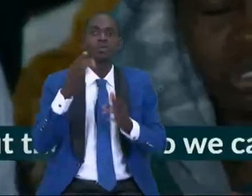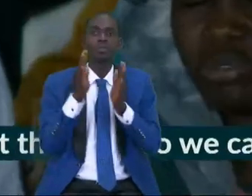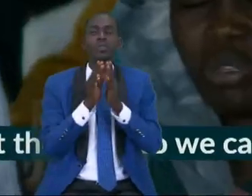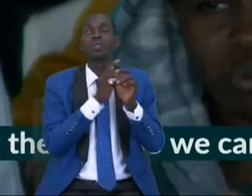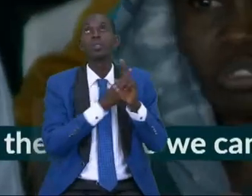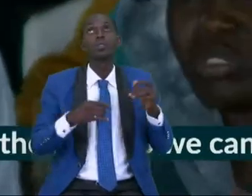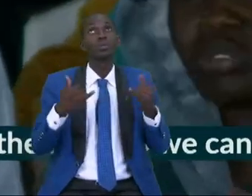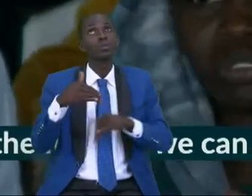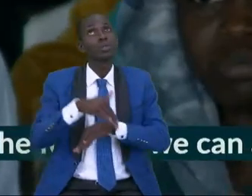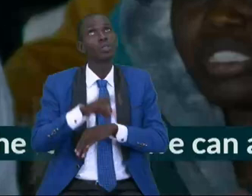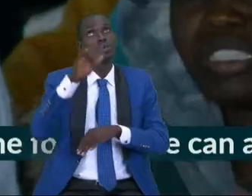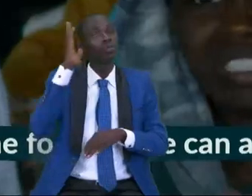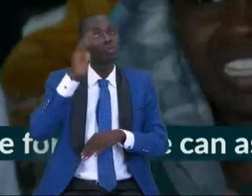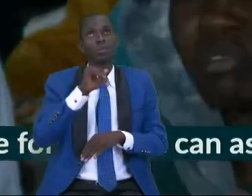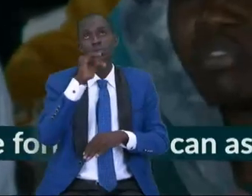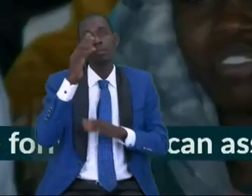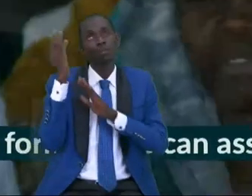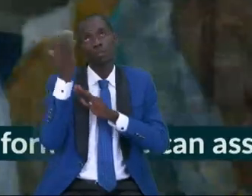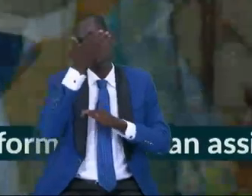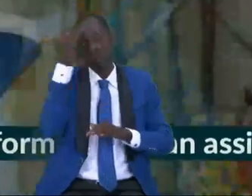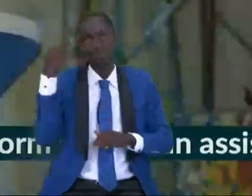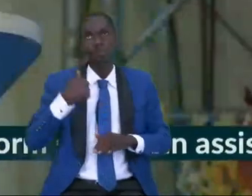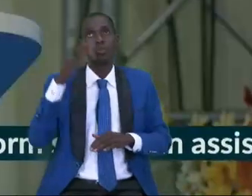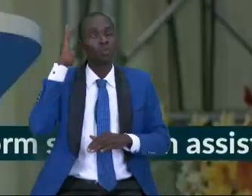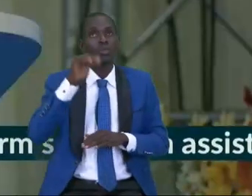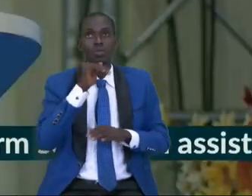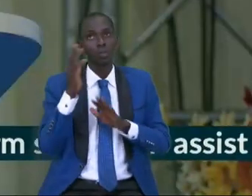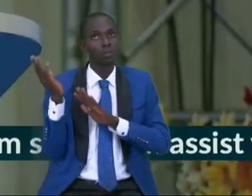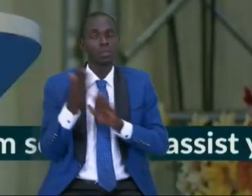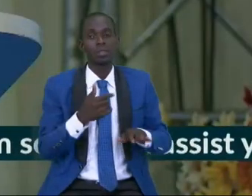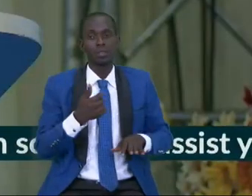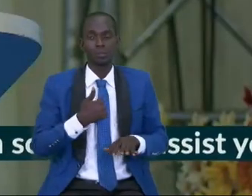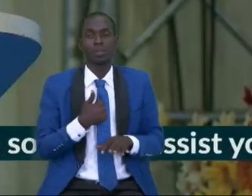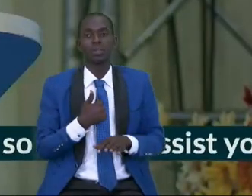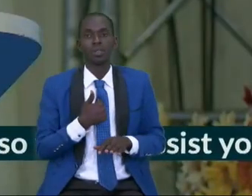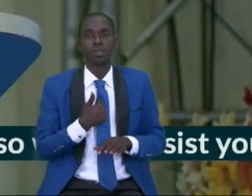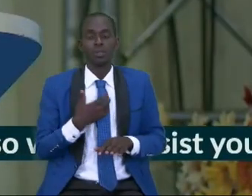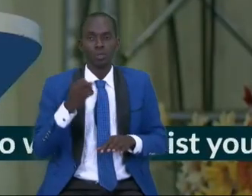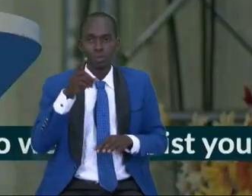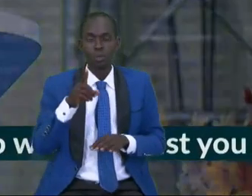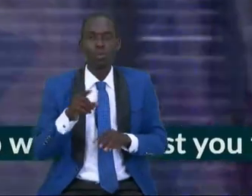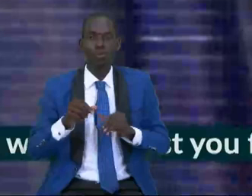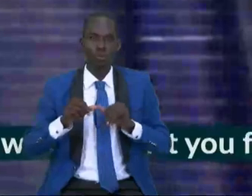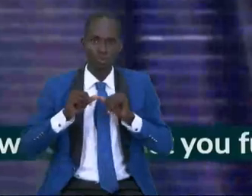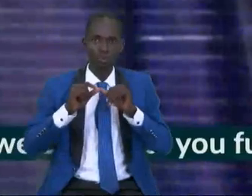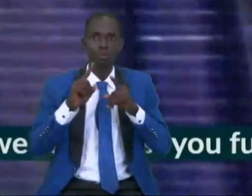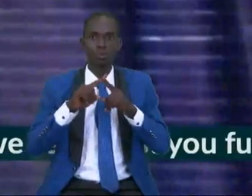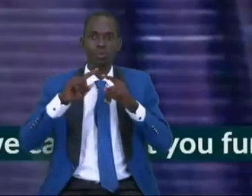de l'œuvre du Seigneur dans votre vie. Le Seigneur ne vous dépassera